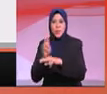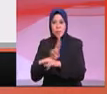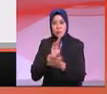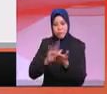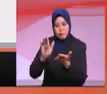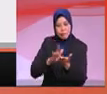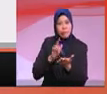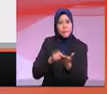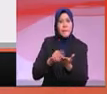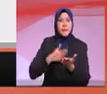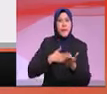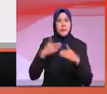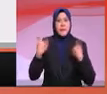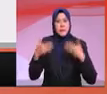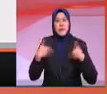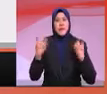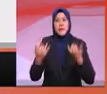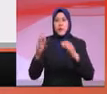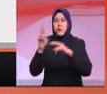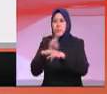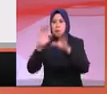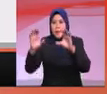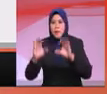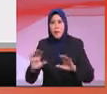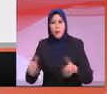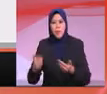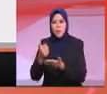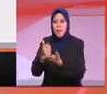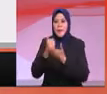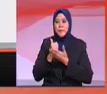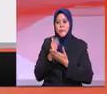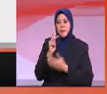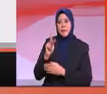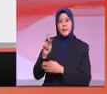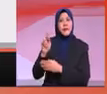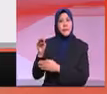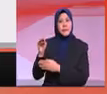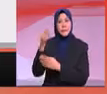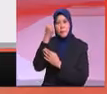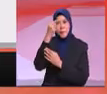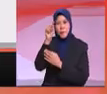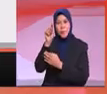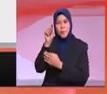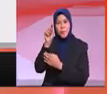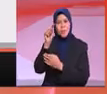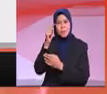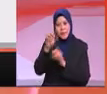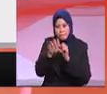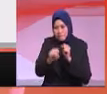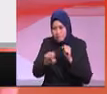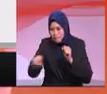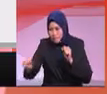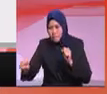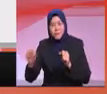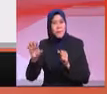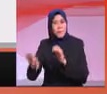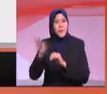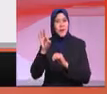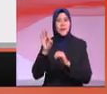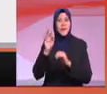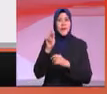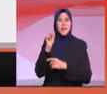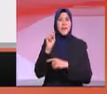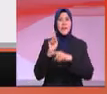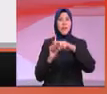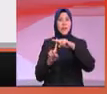Dan apa yang kita gunakan kaedah ni adalah untuk membantu Kementerian Kesihatan untuk kita mengesan kes-kes yang